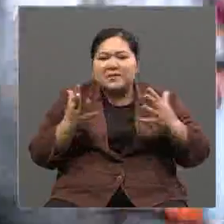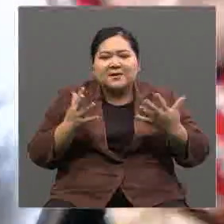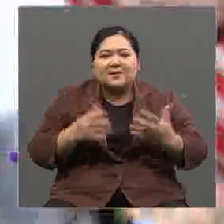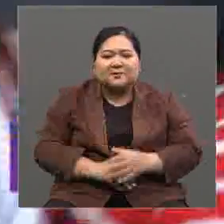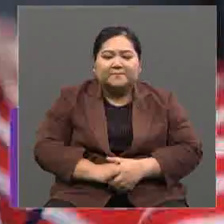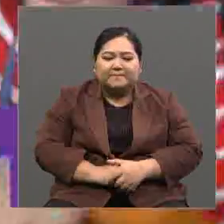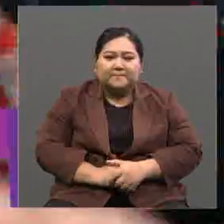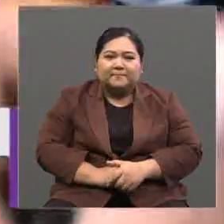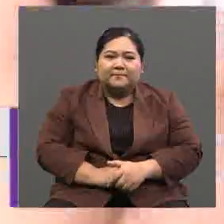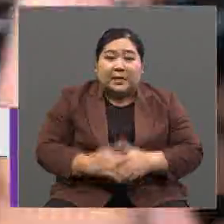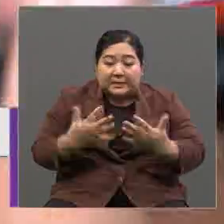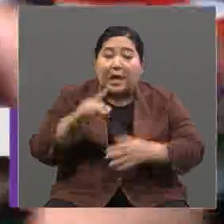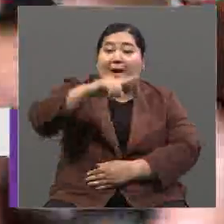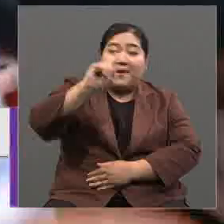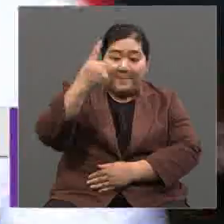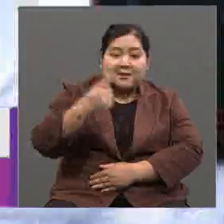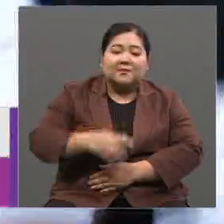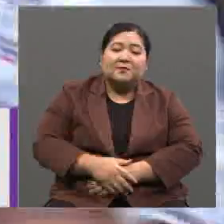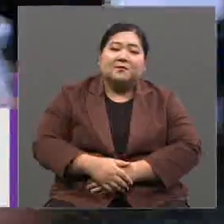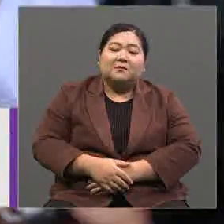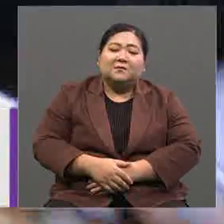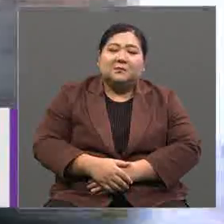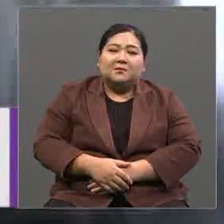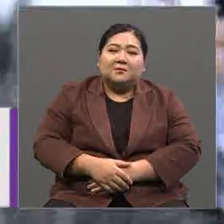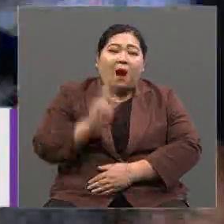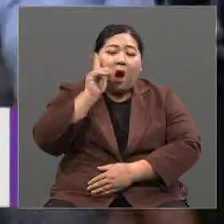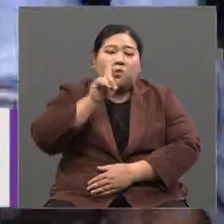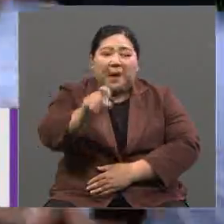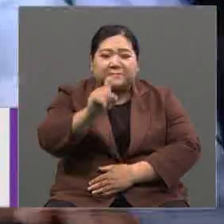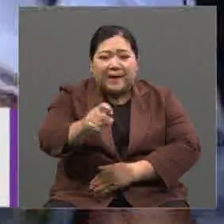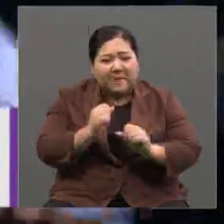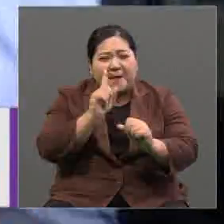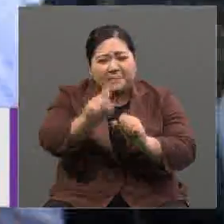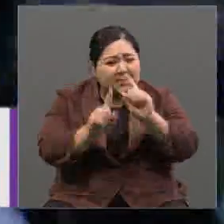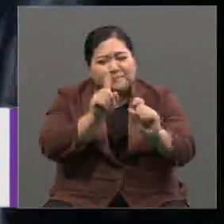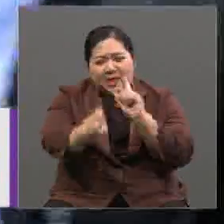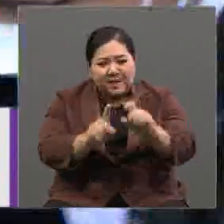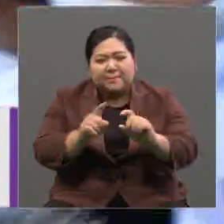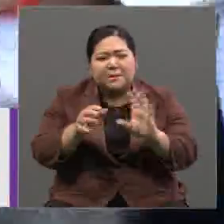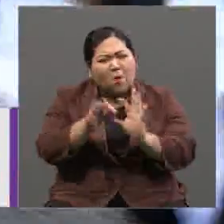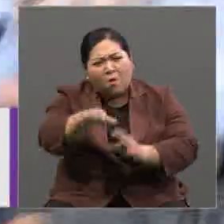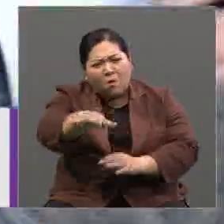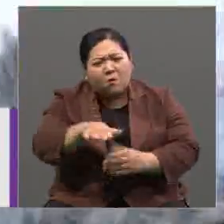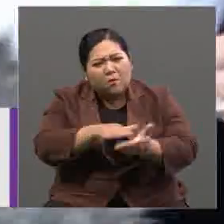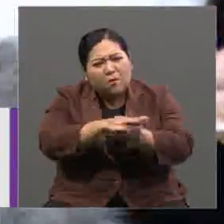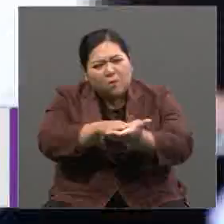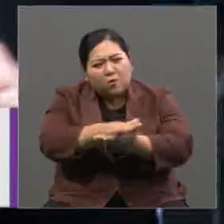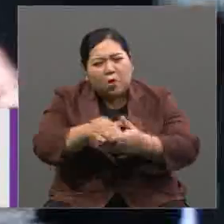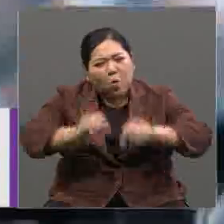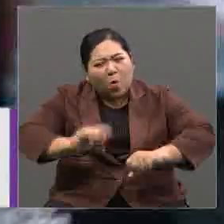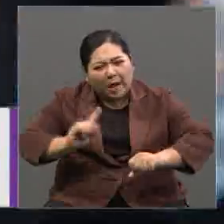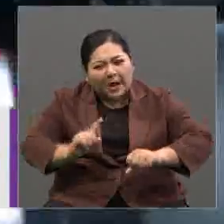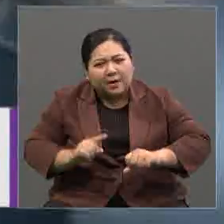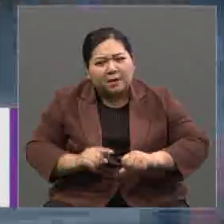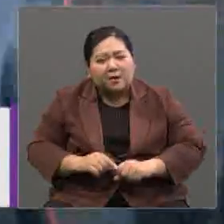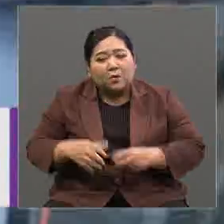ไรกันพอบ่ายมาที่พักเนี่ยนะครับผู้สื่อข่าวพยายามถามต่อในประเด็นบอกว่าเนี่ยตกลงยัง